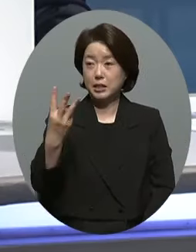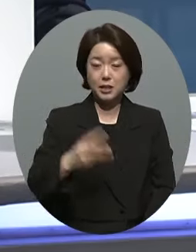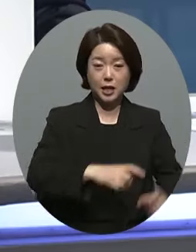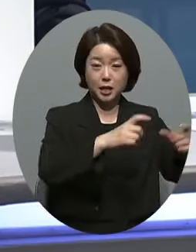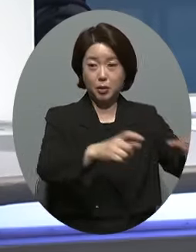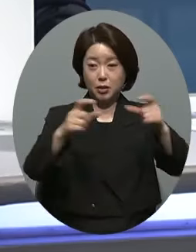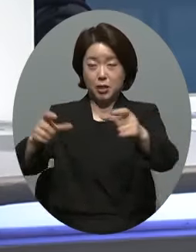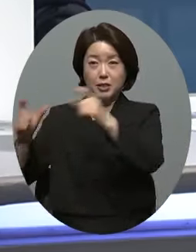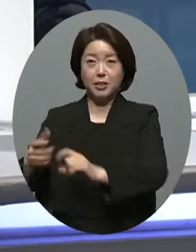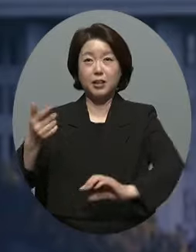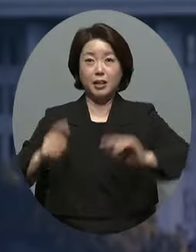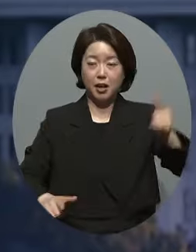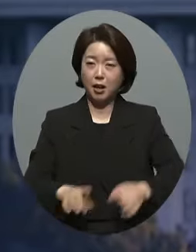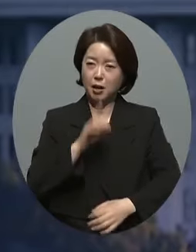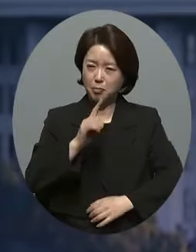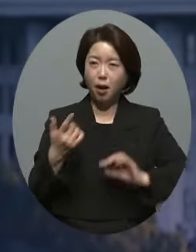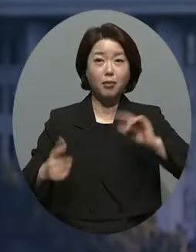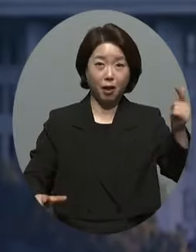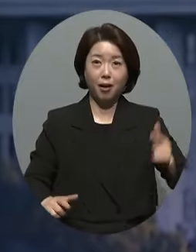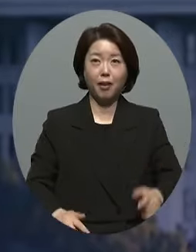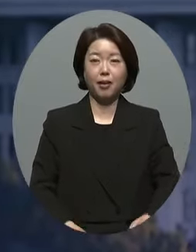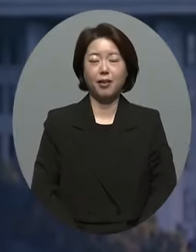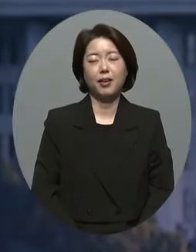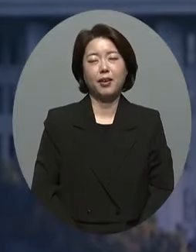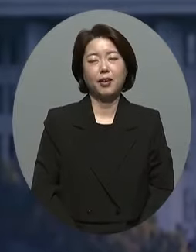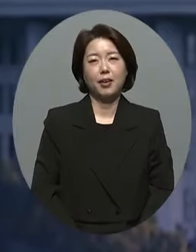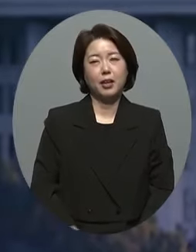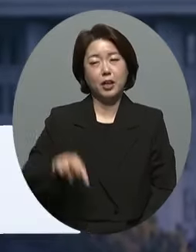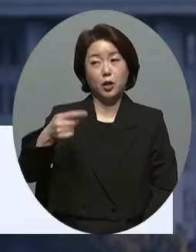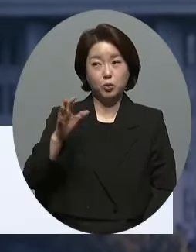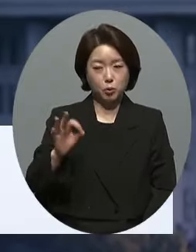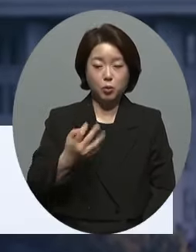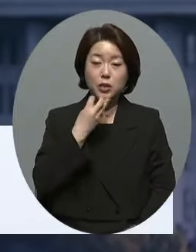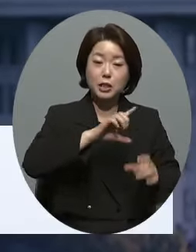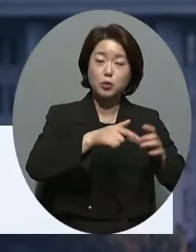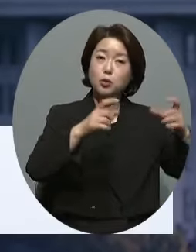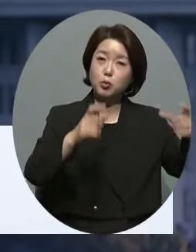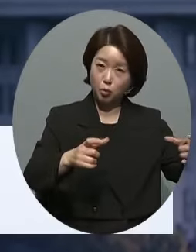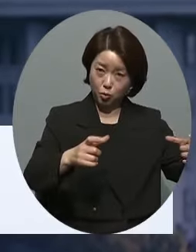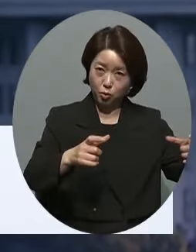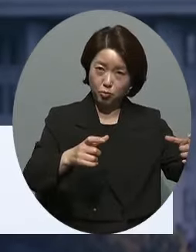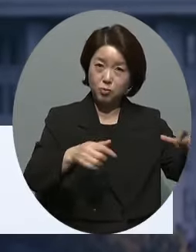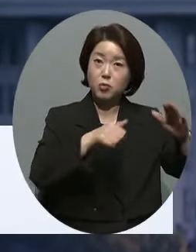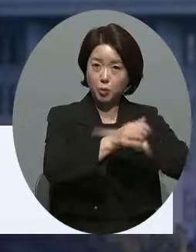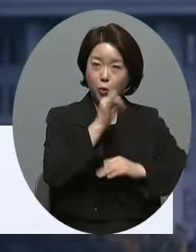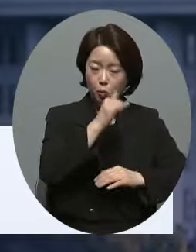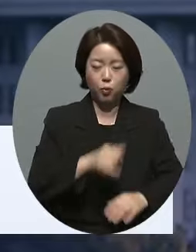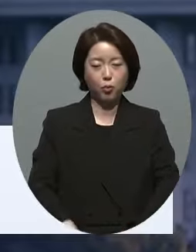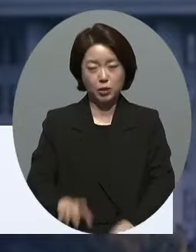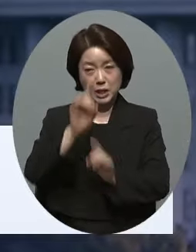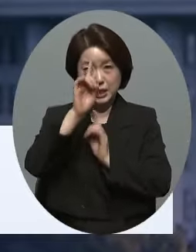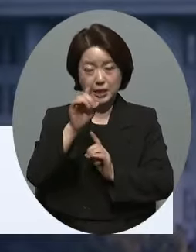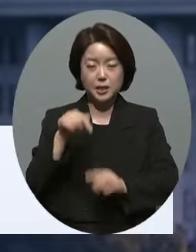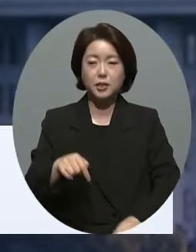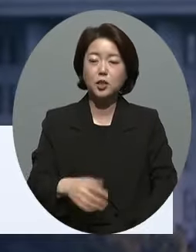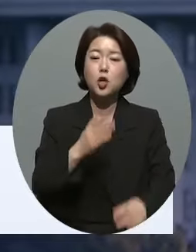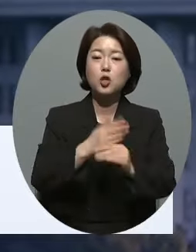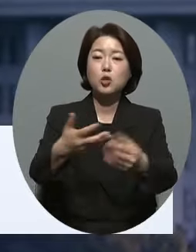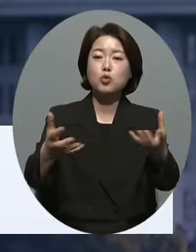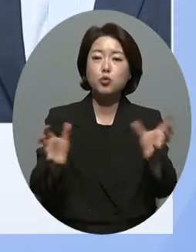얘기하는 이제 그 결도 좀 다르거든요 그 그러다 보니까 이제 뭐 송석 준는 수도권의 민심입니다 그다음에 그 그 이종배 의원 같은 경우는 중도와